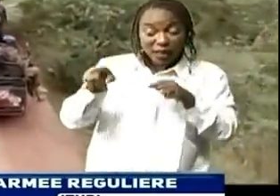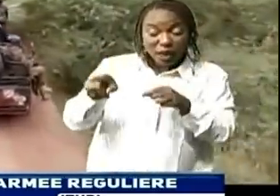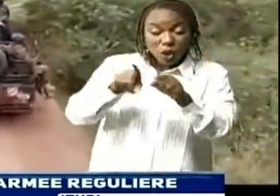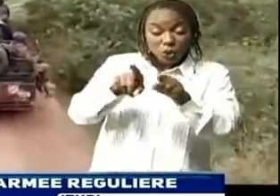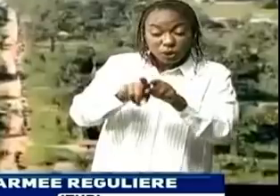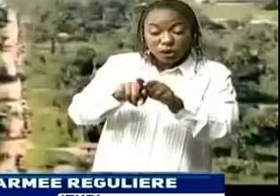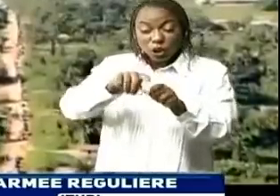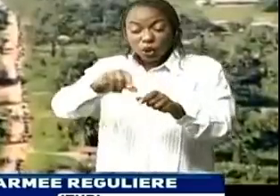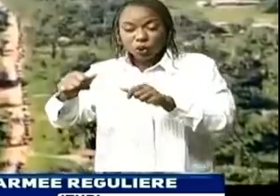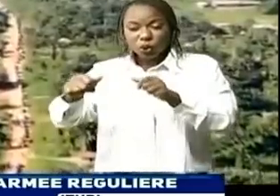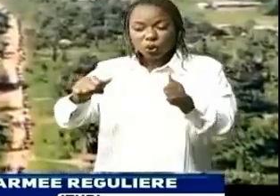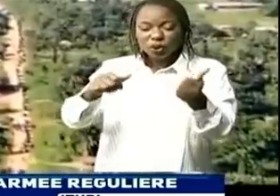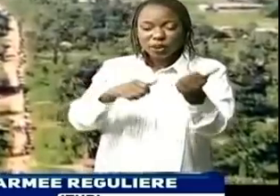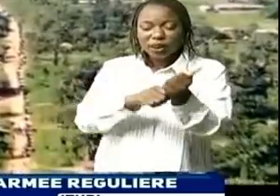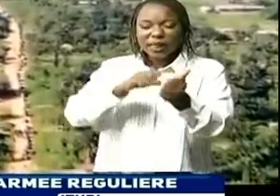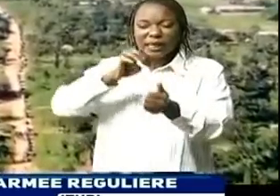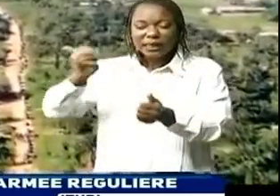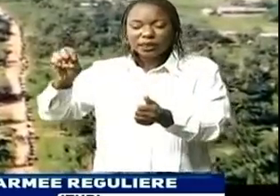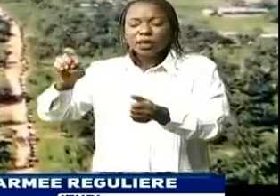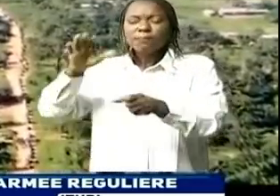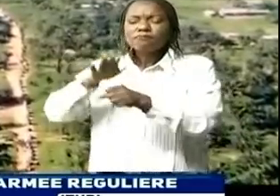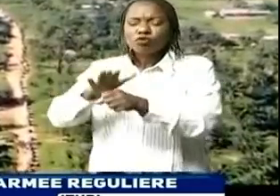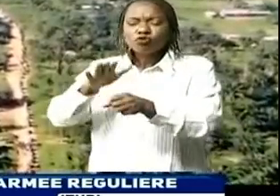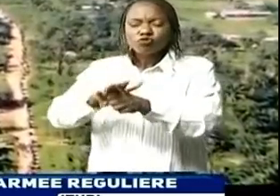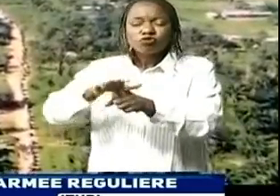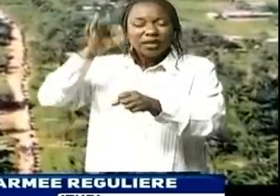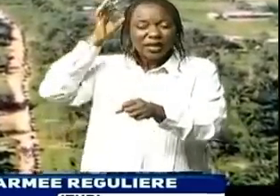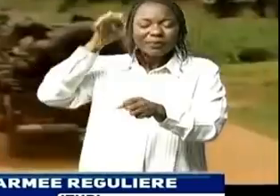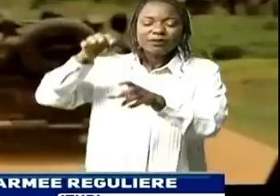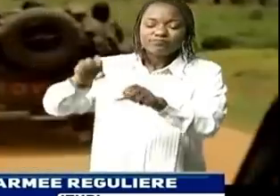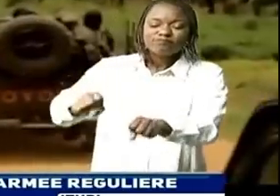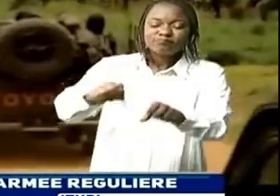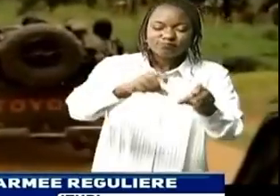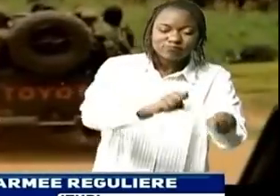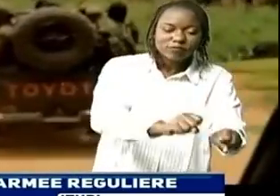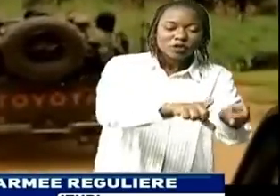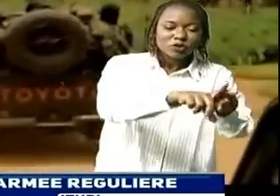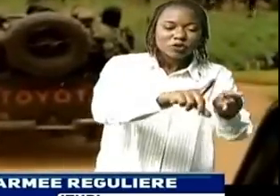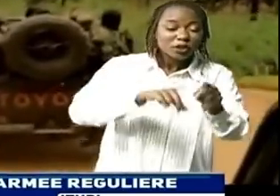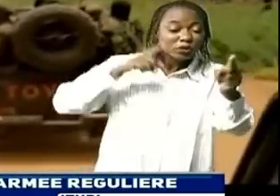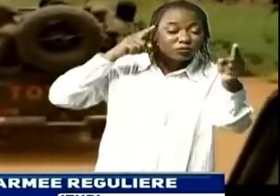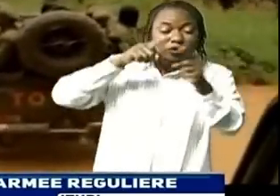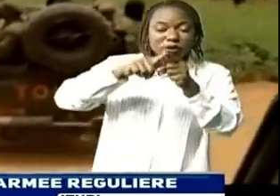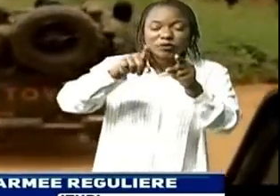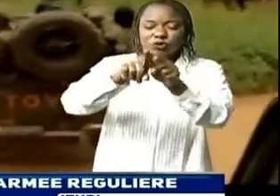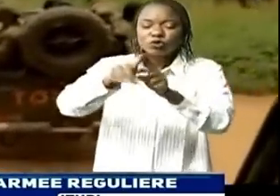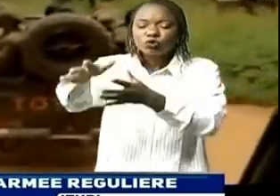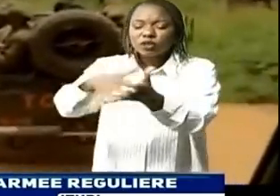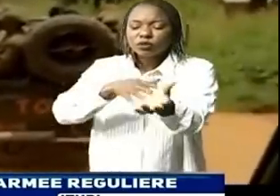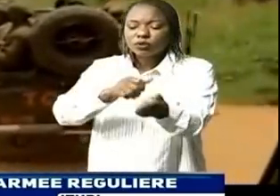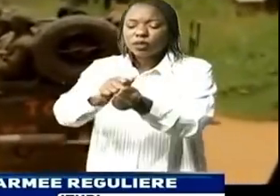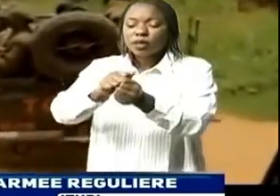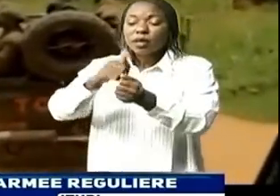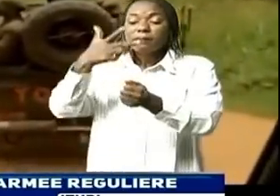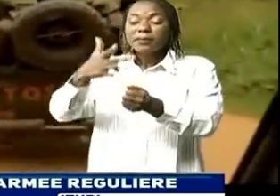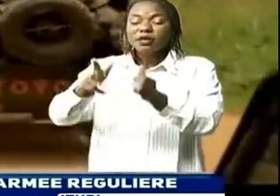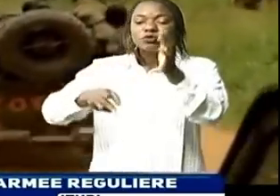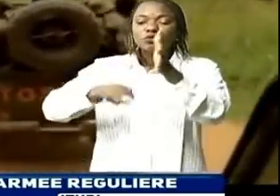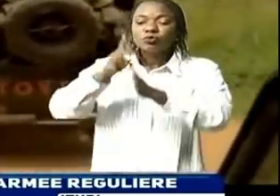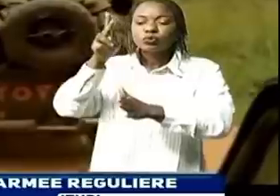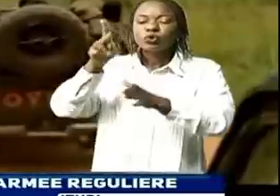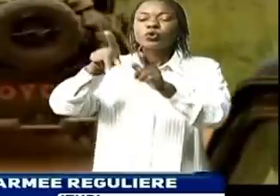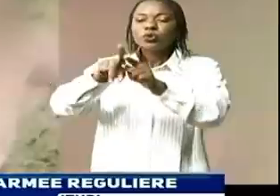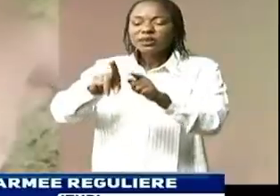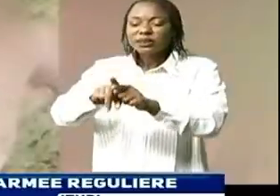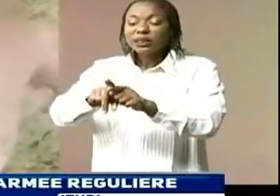d'autres parties du Rumu, de nombreux terroristes ont été neutralisés et leurs bastions détruits par l'armée. Le mardi 12 avril dernier, 7